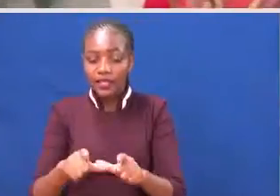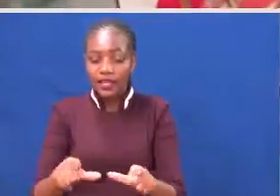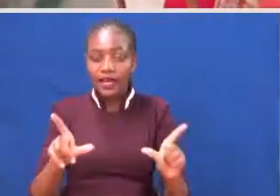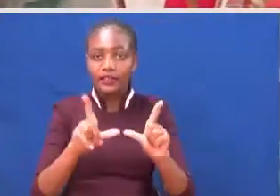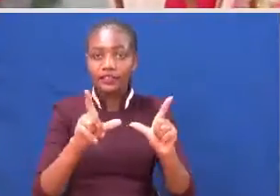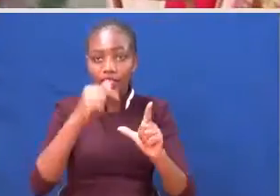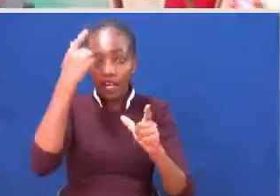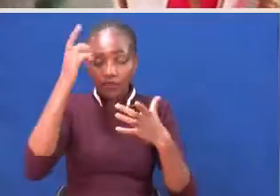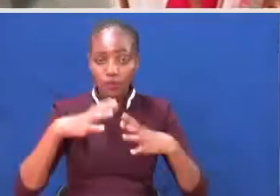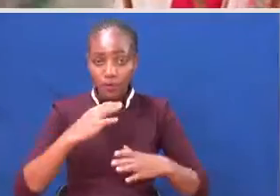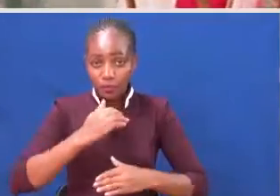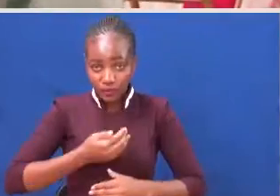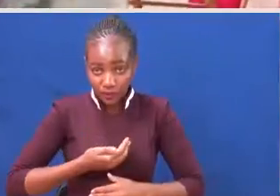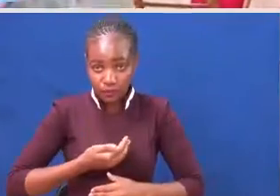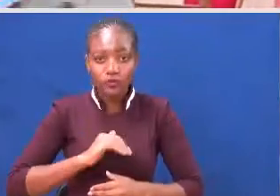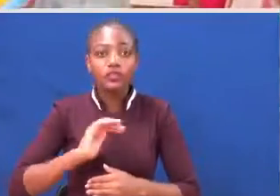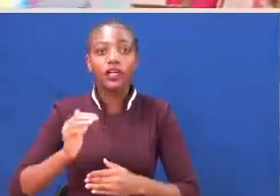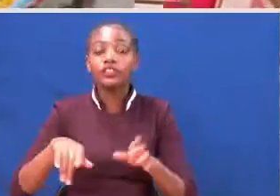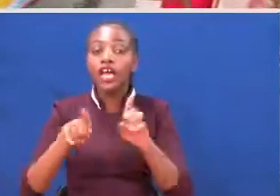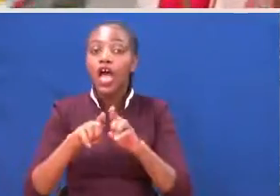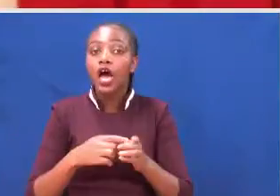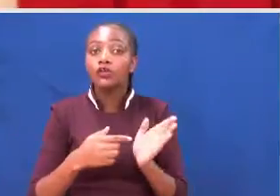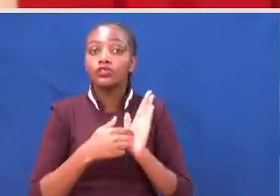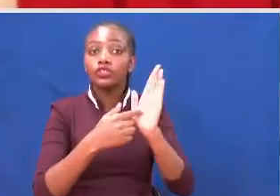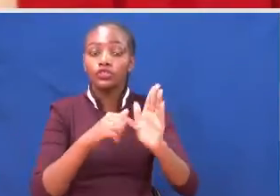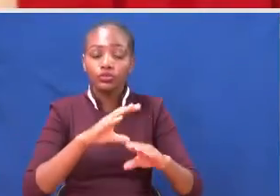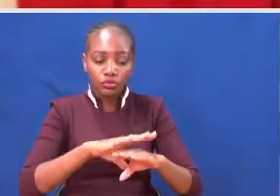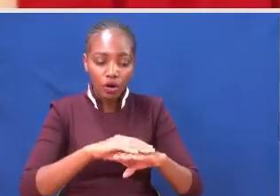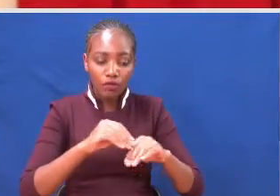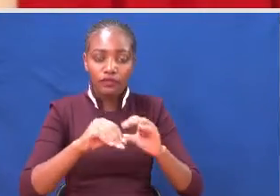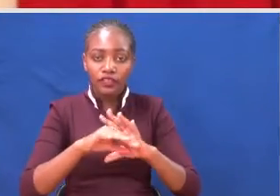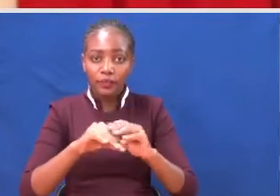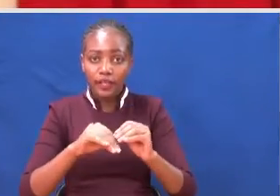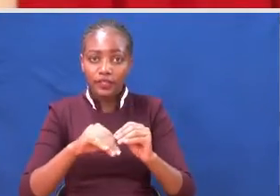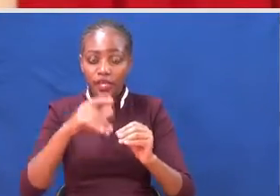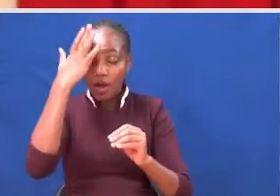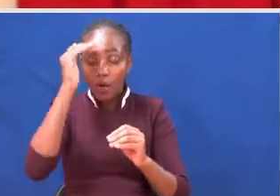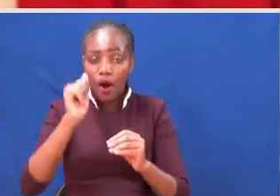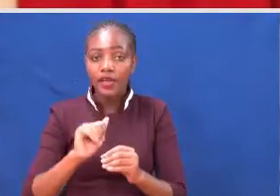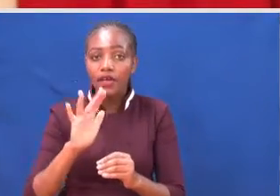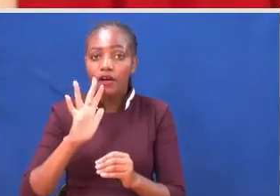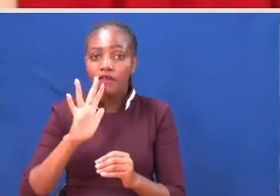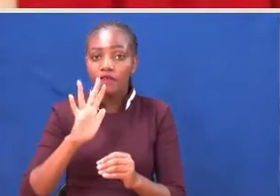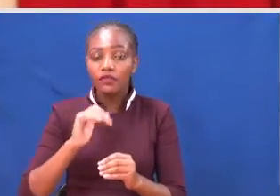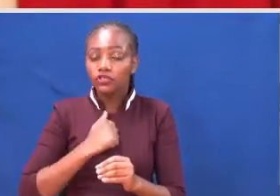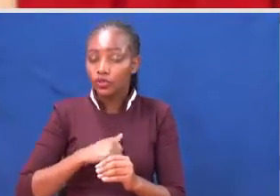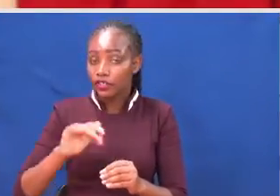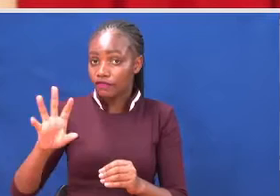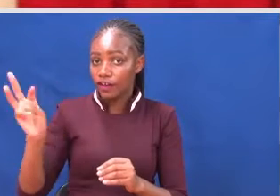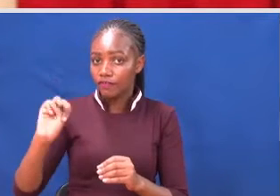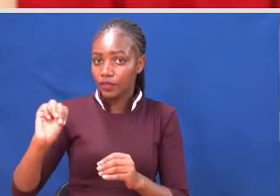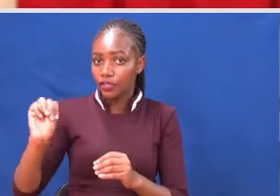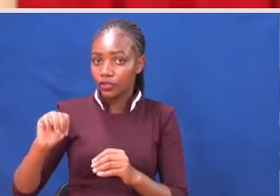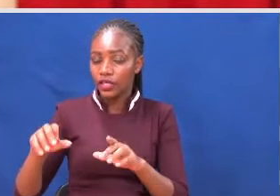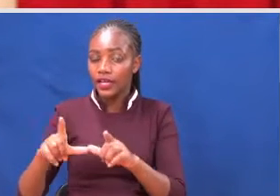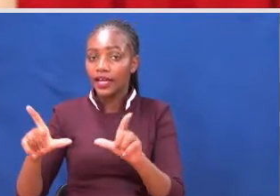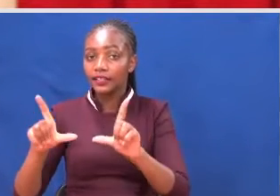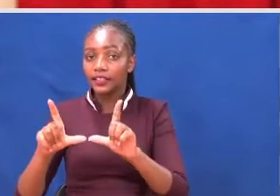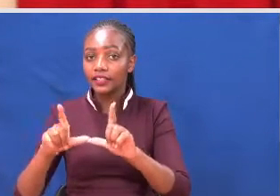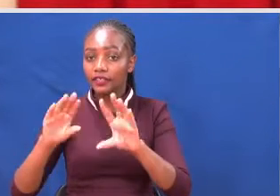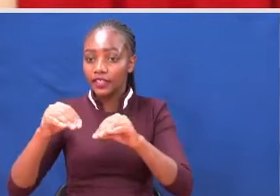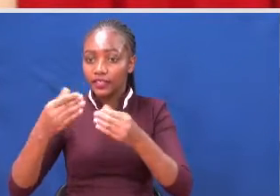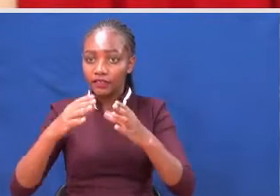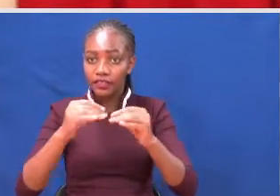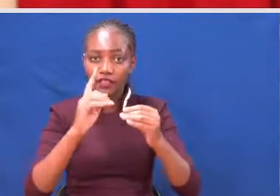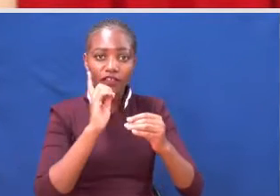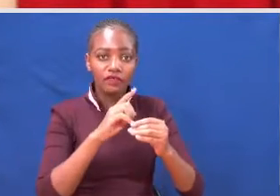residents, President Kenyatta expressed satisfaction that over 5 million title deeds have been issued to Kenya since his administration